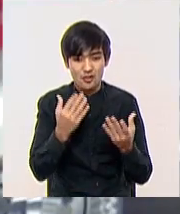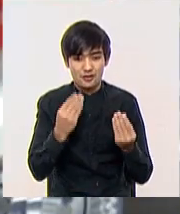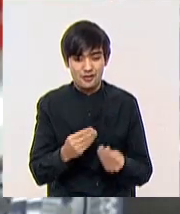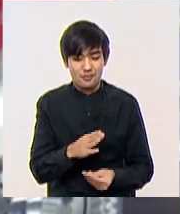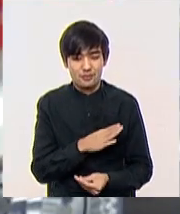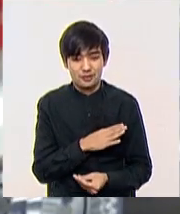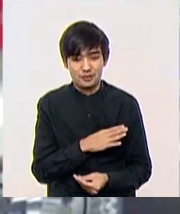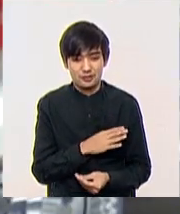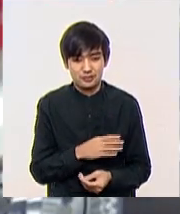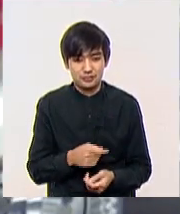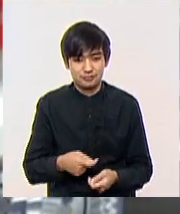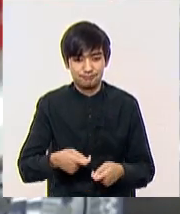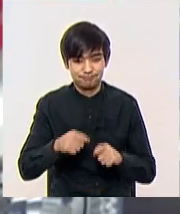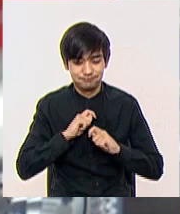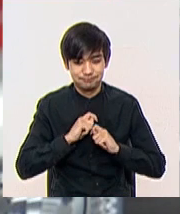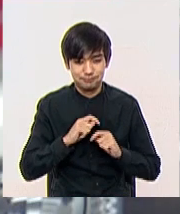было вручено